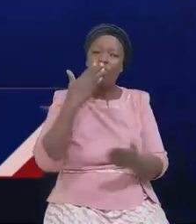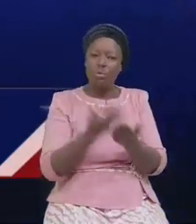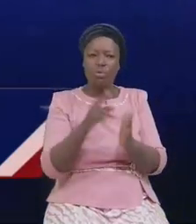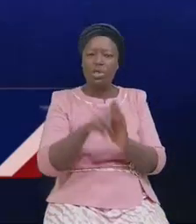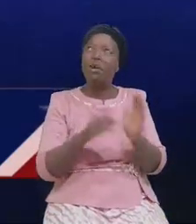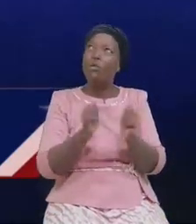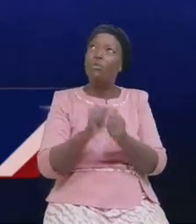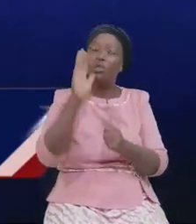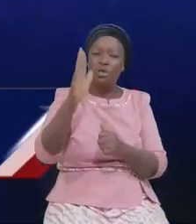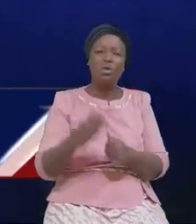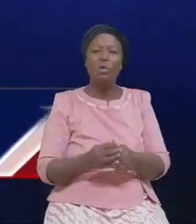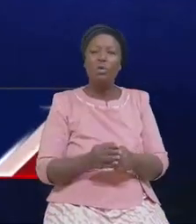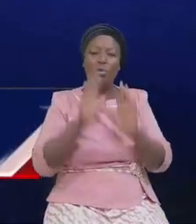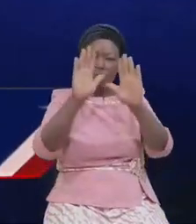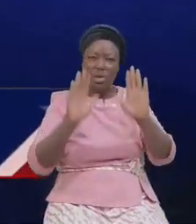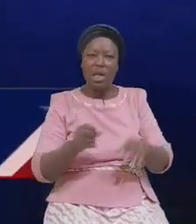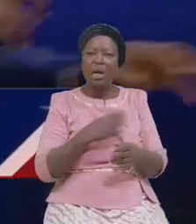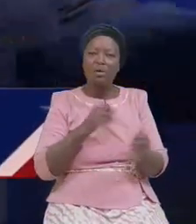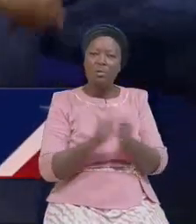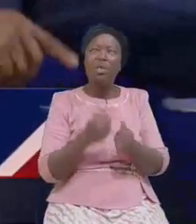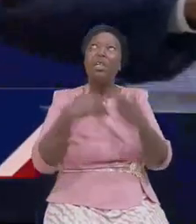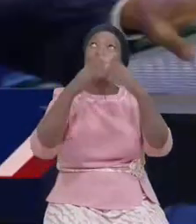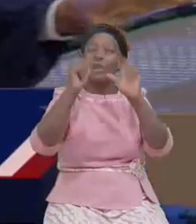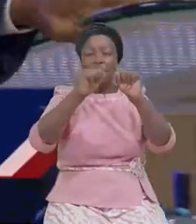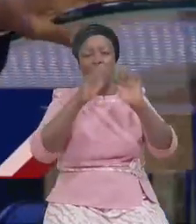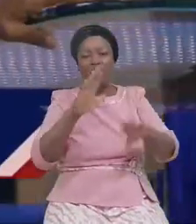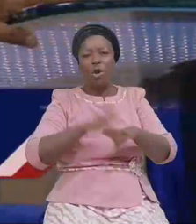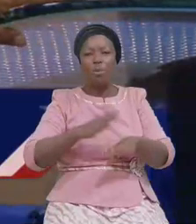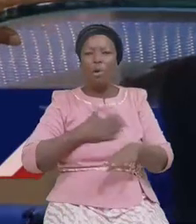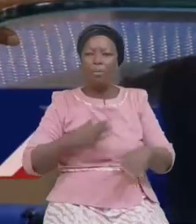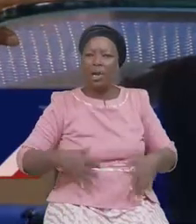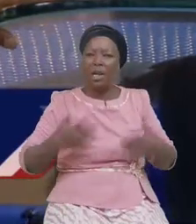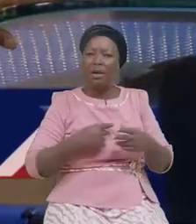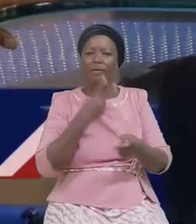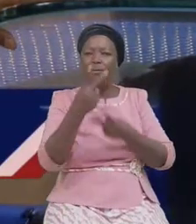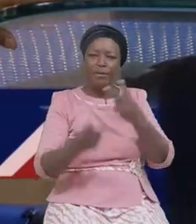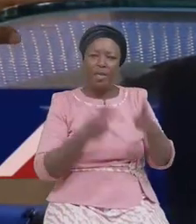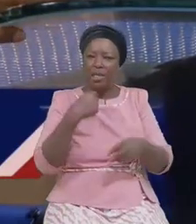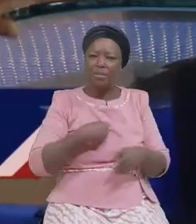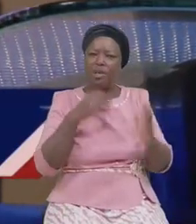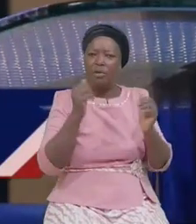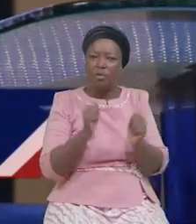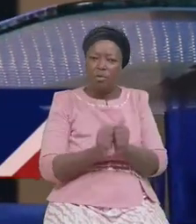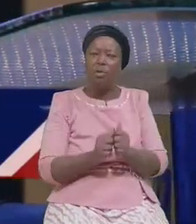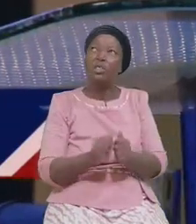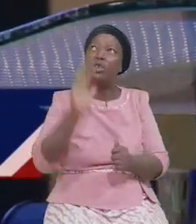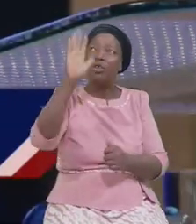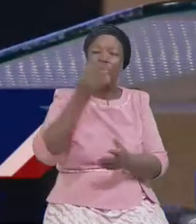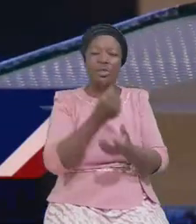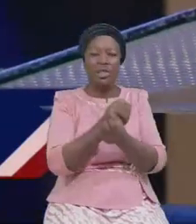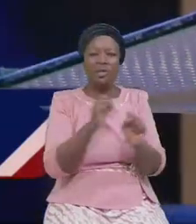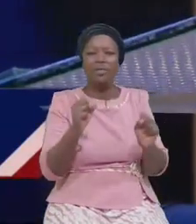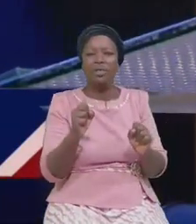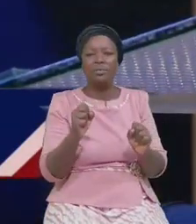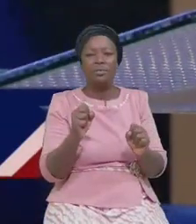ta grâce, avec les bénédictions célestes sur ma vie, visite-moi, souviens-toi de moi, avec ton